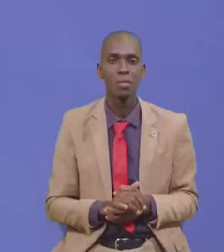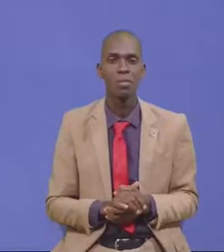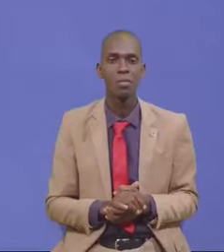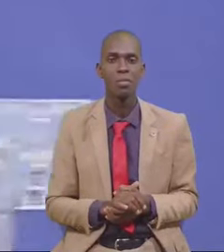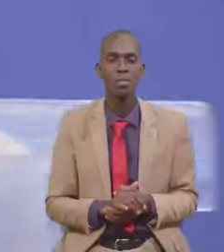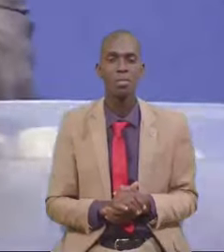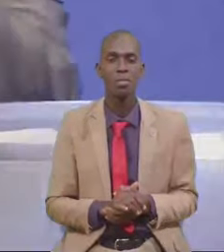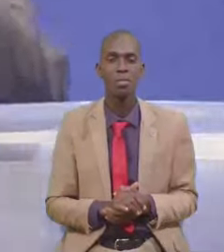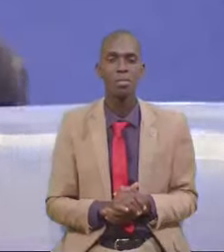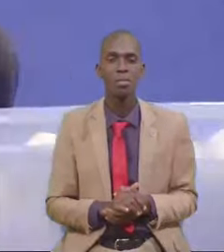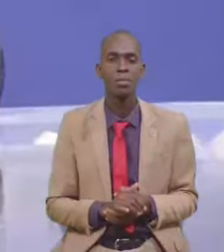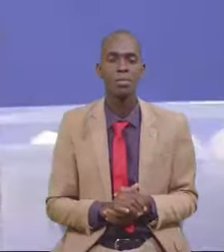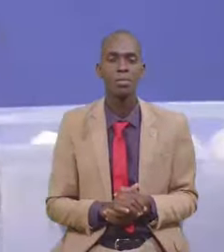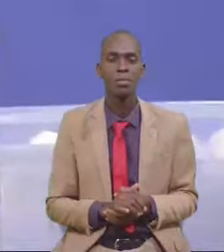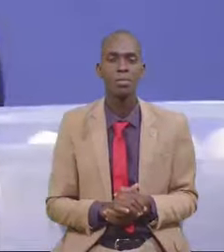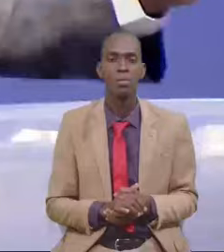la terre.